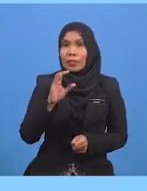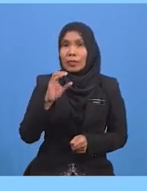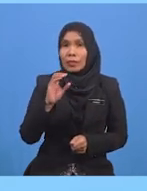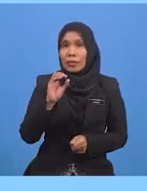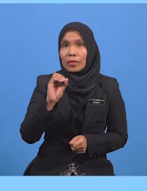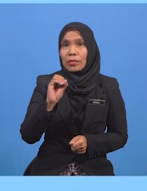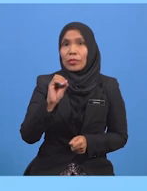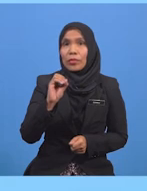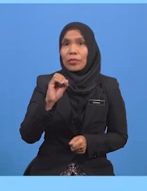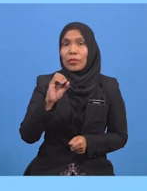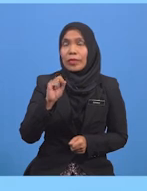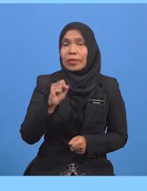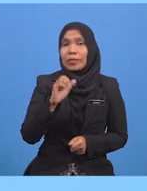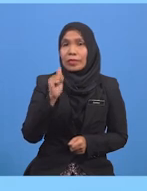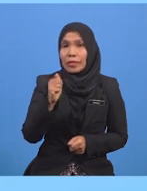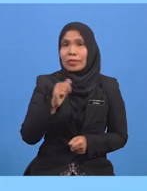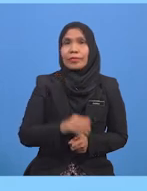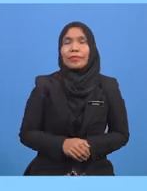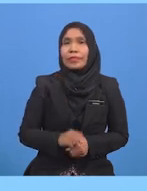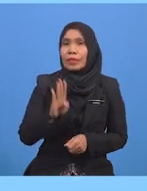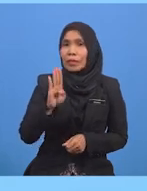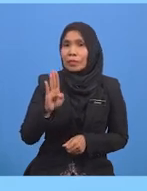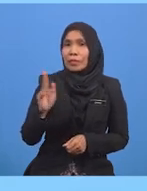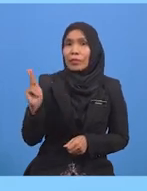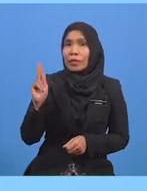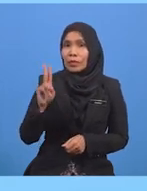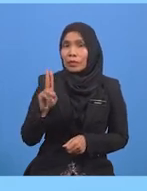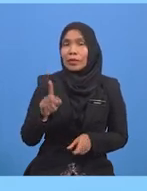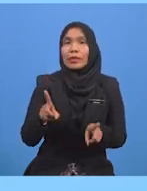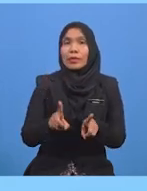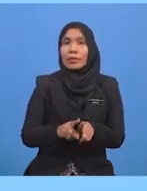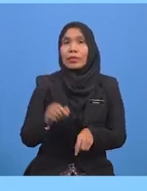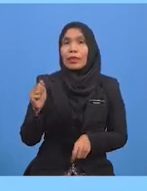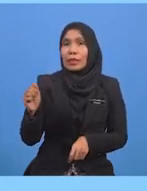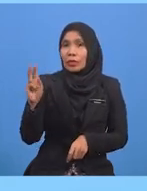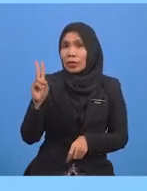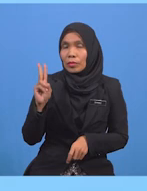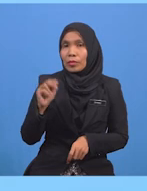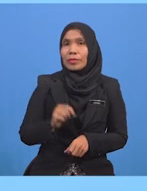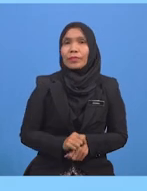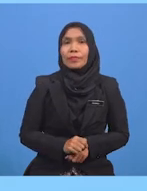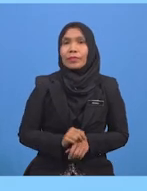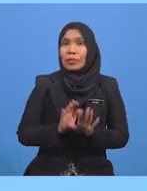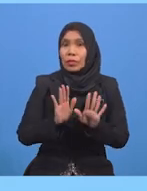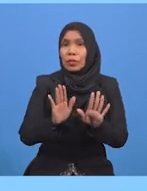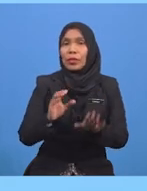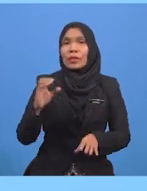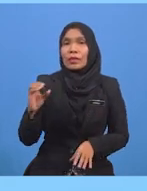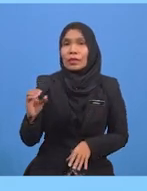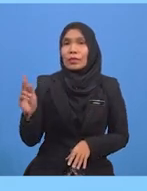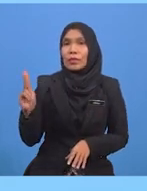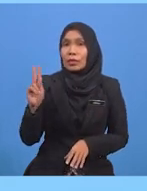A. B kuasa 2 sama dengan A kuasa 2 tolak